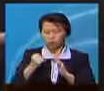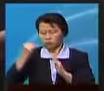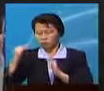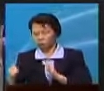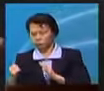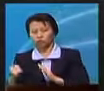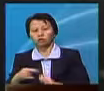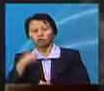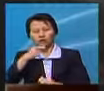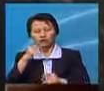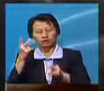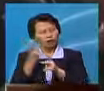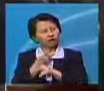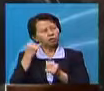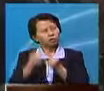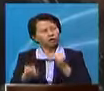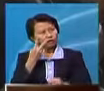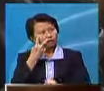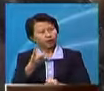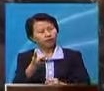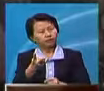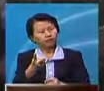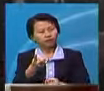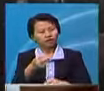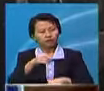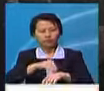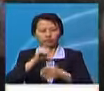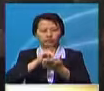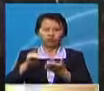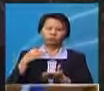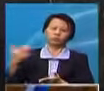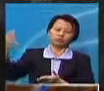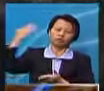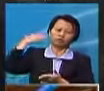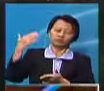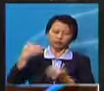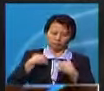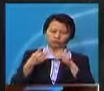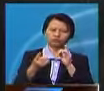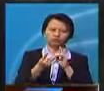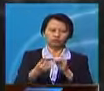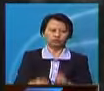Noraini Marzuki, kali terakhir dia melihat mangsa pada minggu lepas.